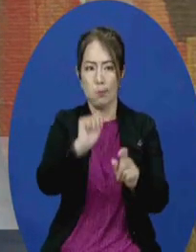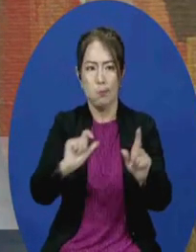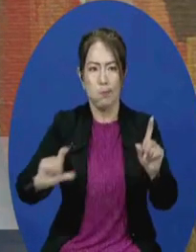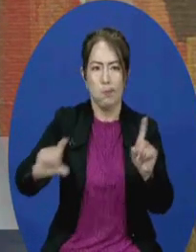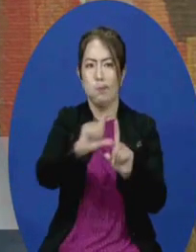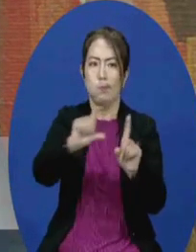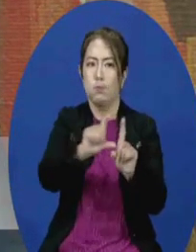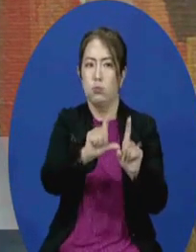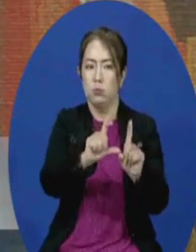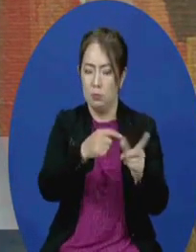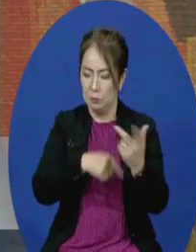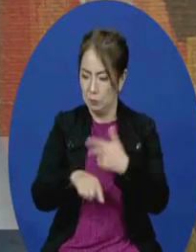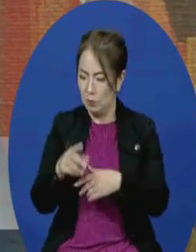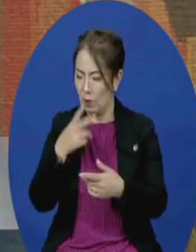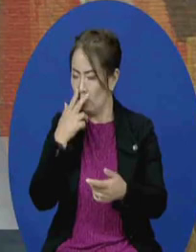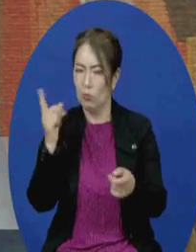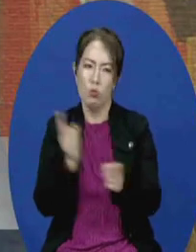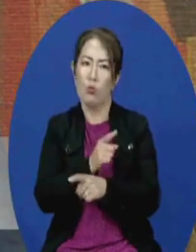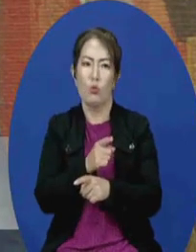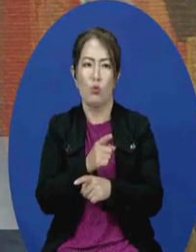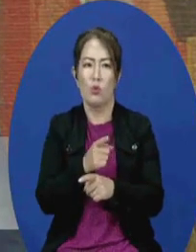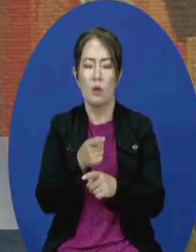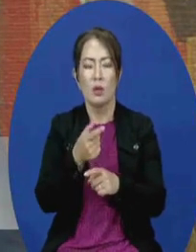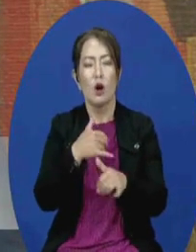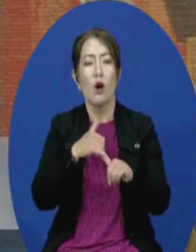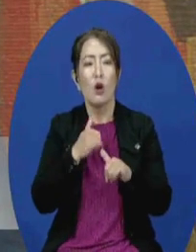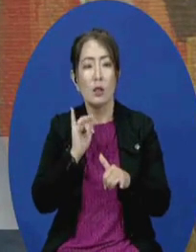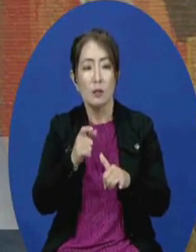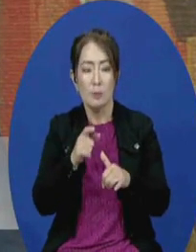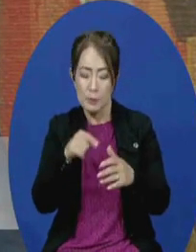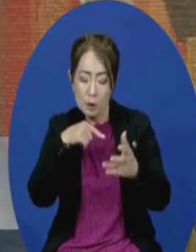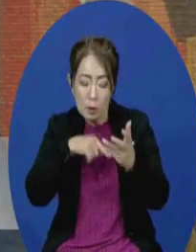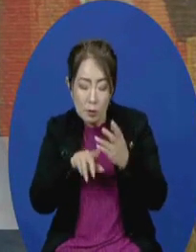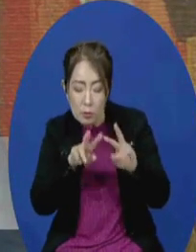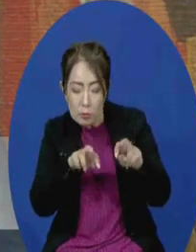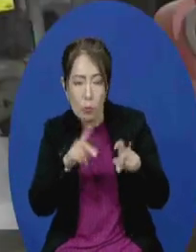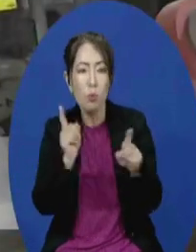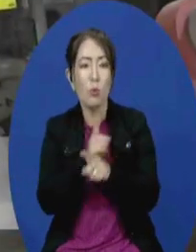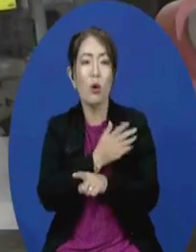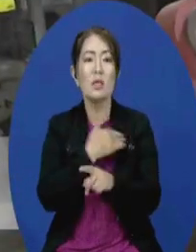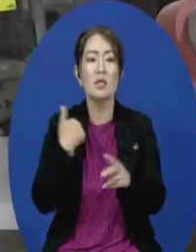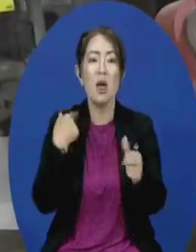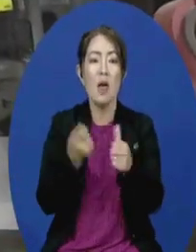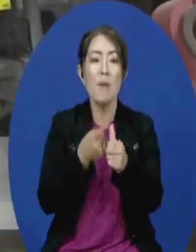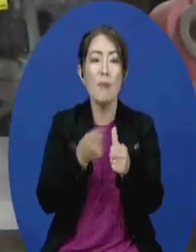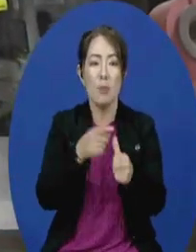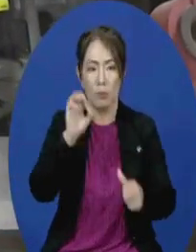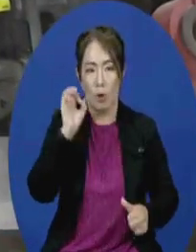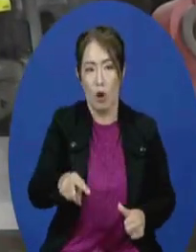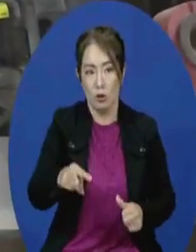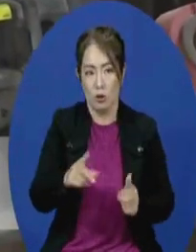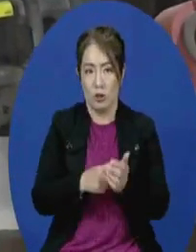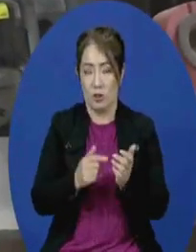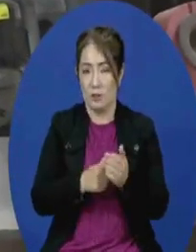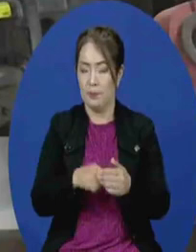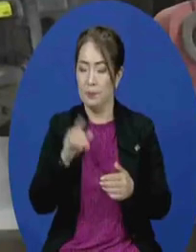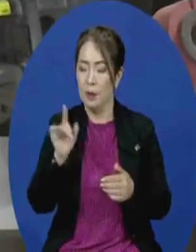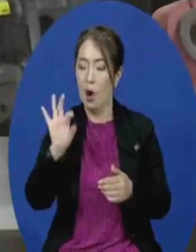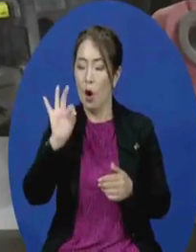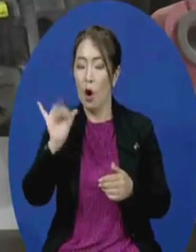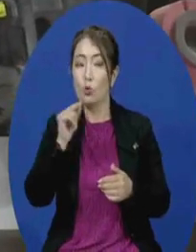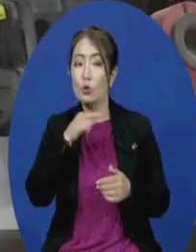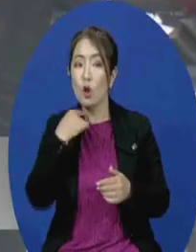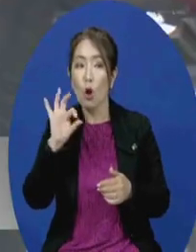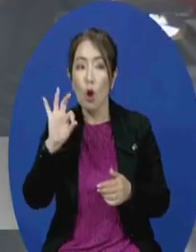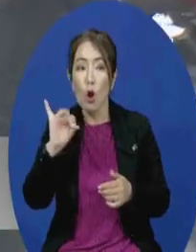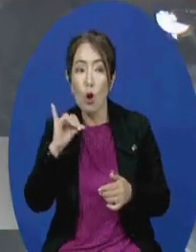хэлцээр явцад ийм асуудлуудаа нэгтэлтэй гаргаж энд нэг буруутаа эзнийг олох шаардлага гарна. Хэрэгцээ маргааны хувьд оюутгын компани Монгол